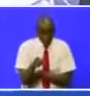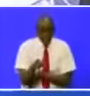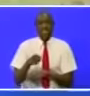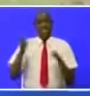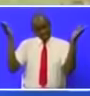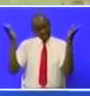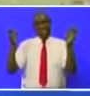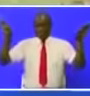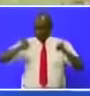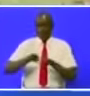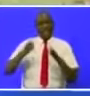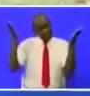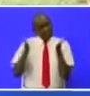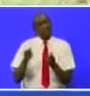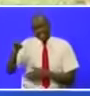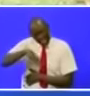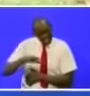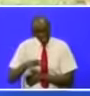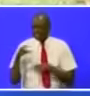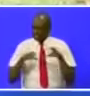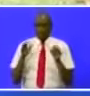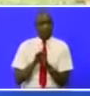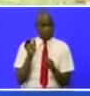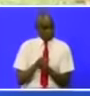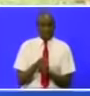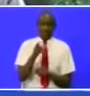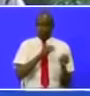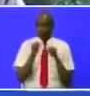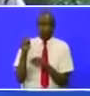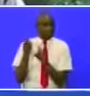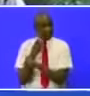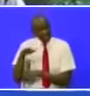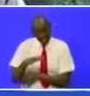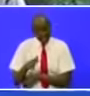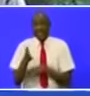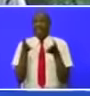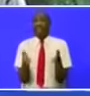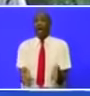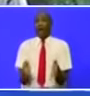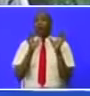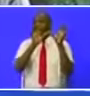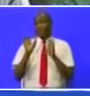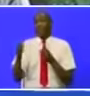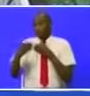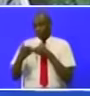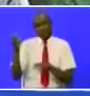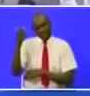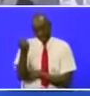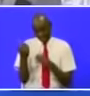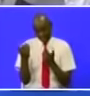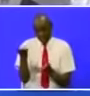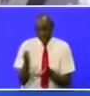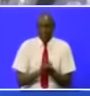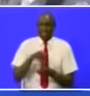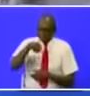Rift Valley, kwa upande wao walitaka amani idumu, haswa wakati huu ambapo tunaelekea msimu wa kampeni za uchaguzi. Aidha, ombi lao